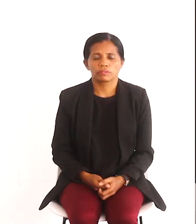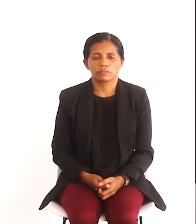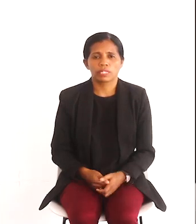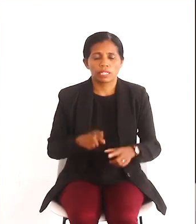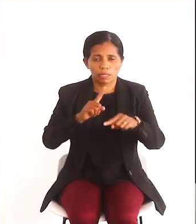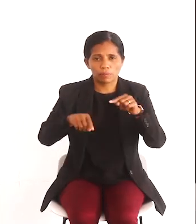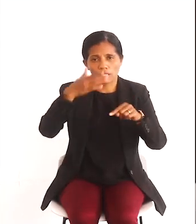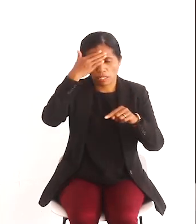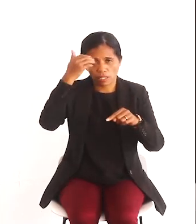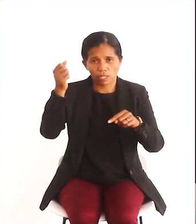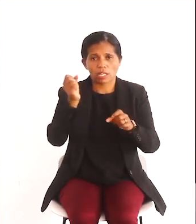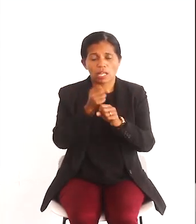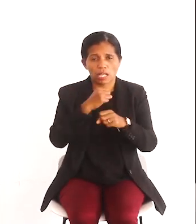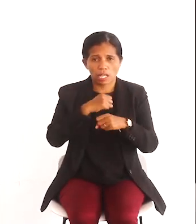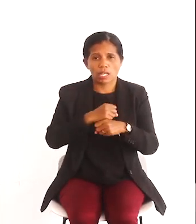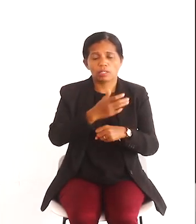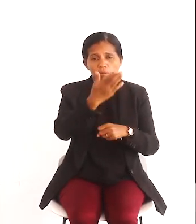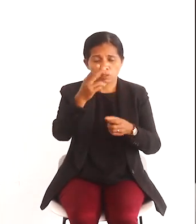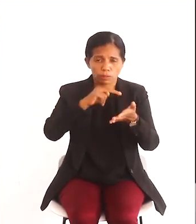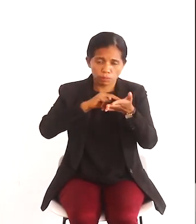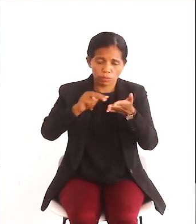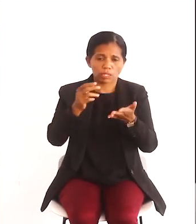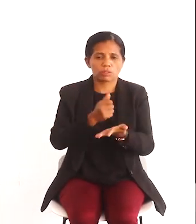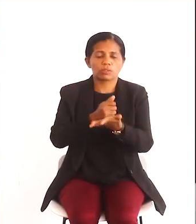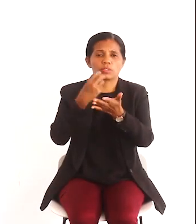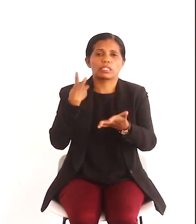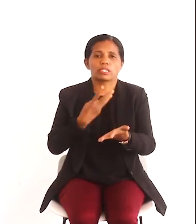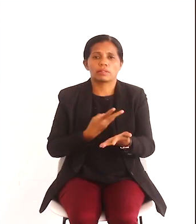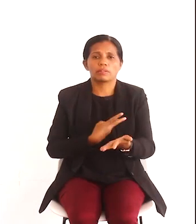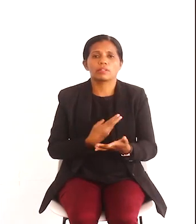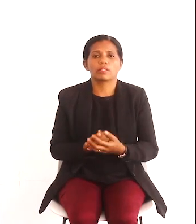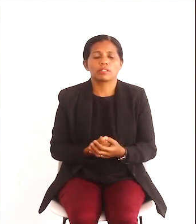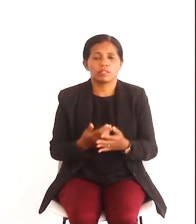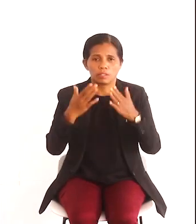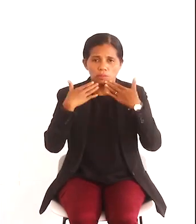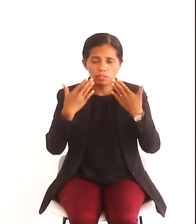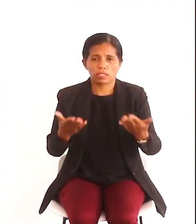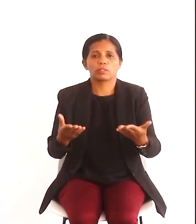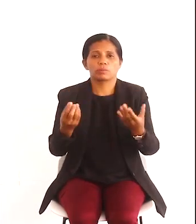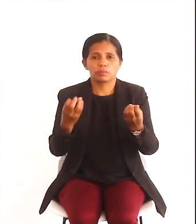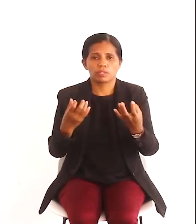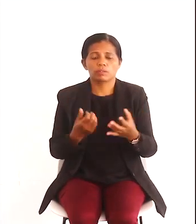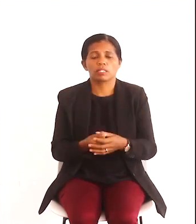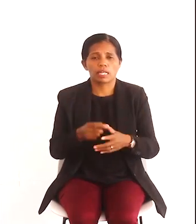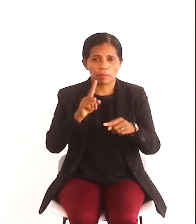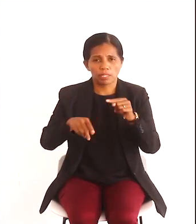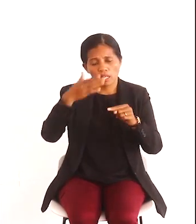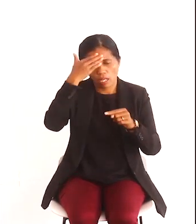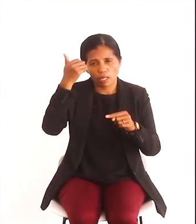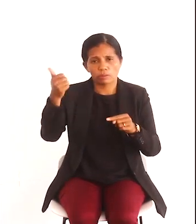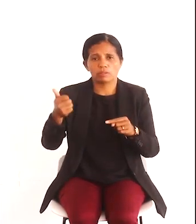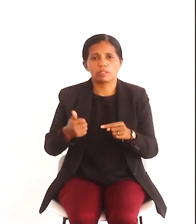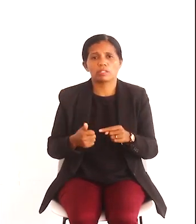Keta haluha halo itanya reta numerika atau ajuda ita. Obrigado barak, no keta haluha alin